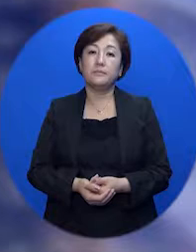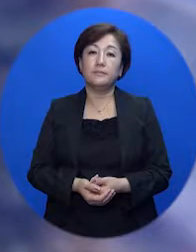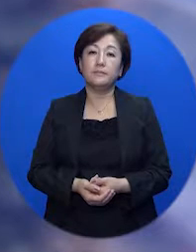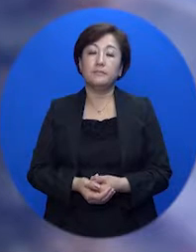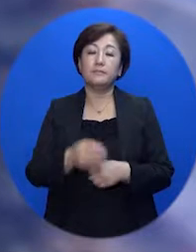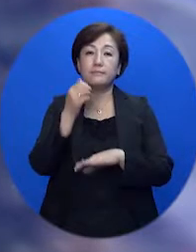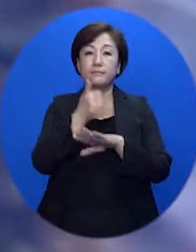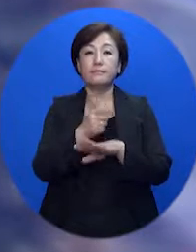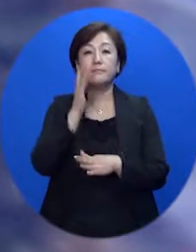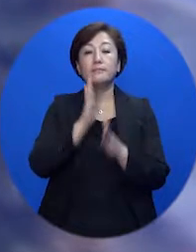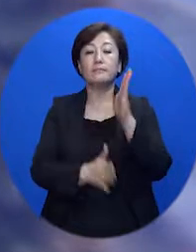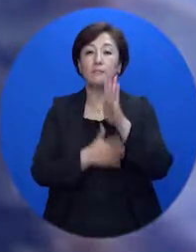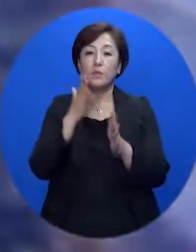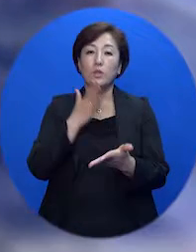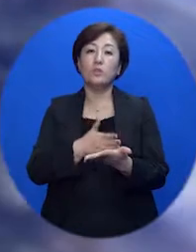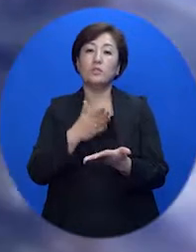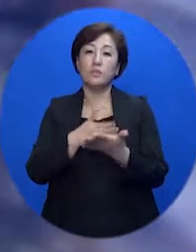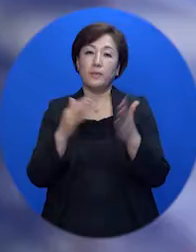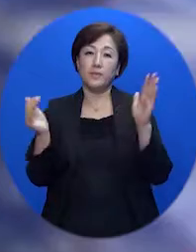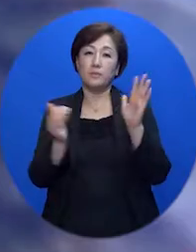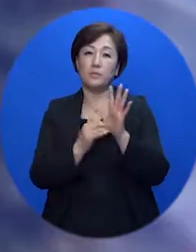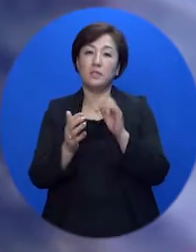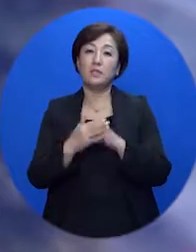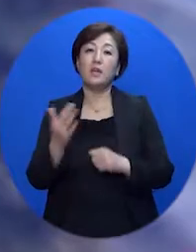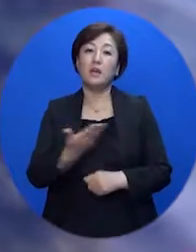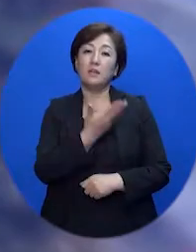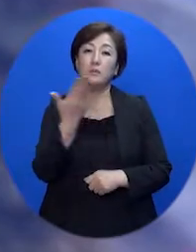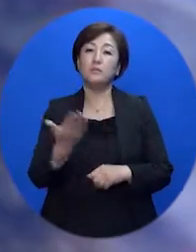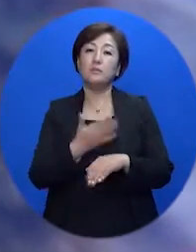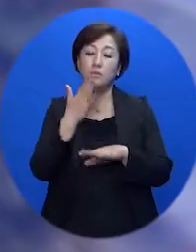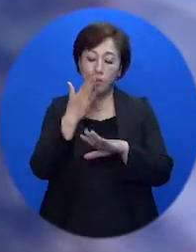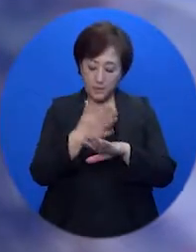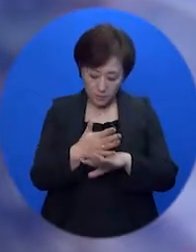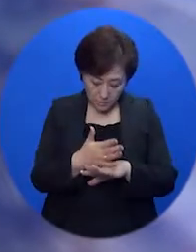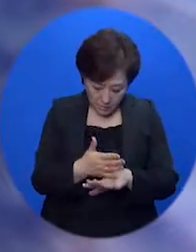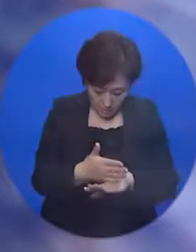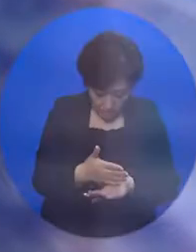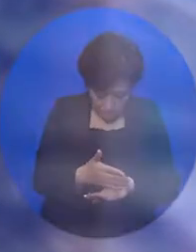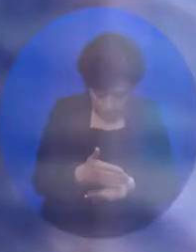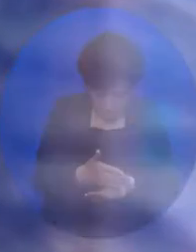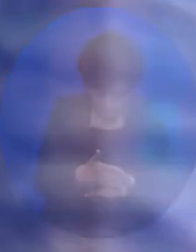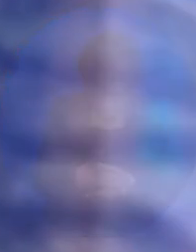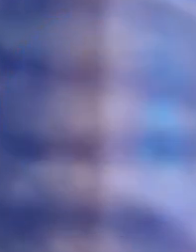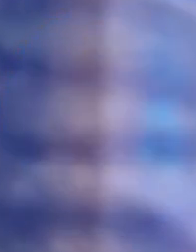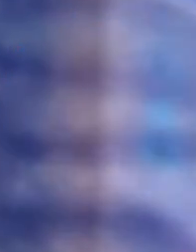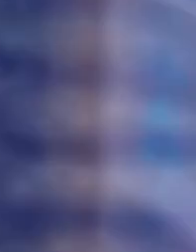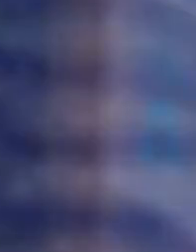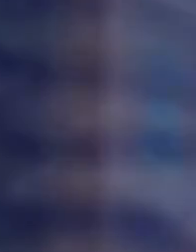이상으로 울산 시정 뉴스 마칩니다. 시청해주신 여러분 고맙습니다.